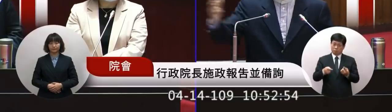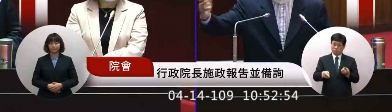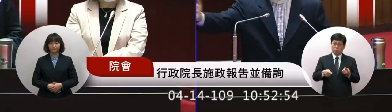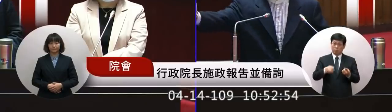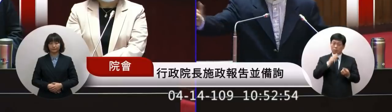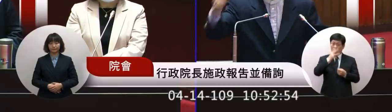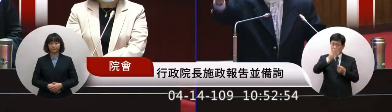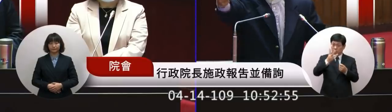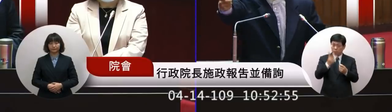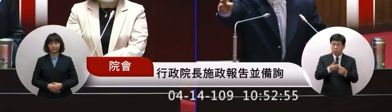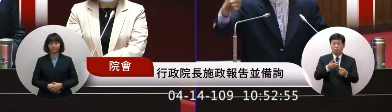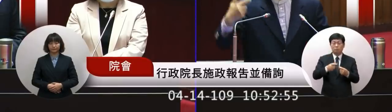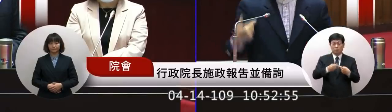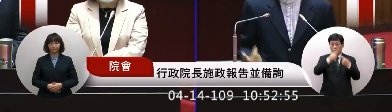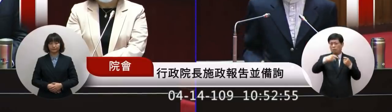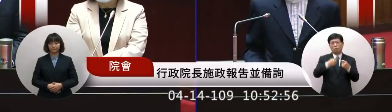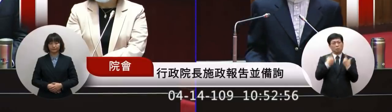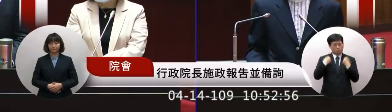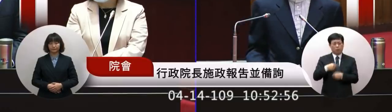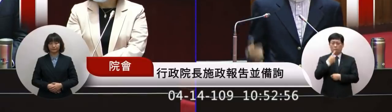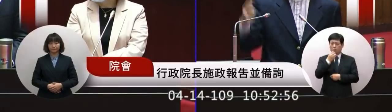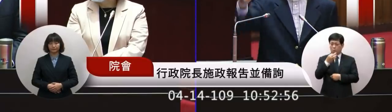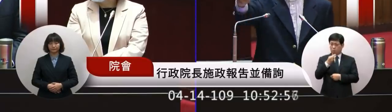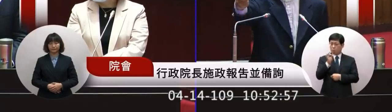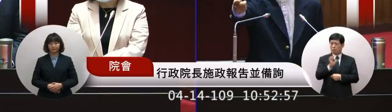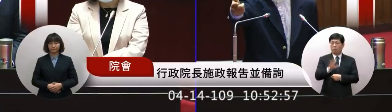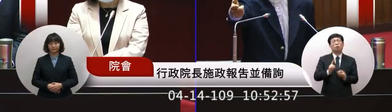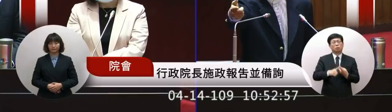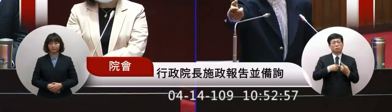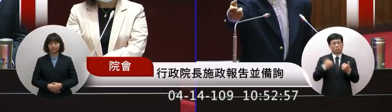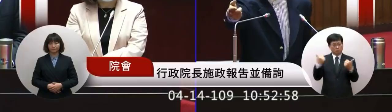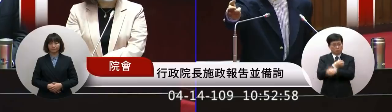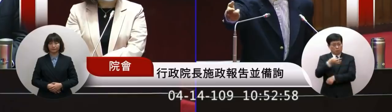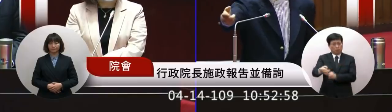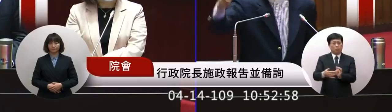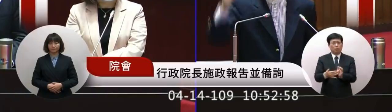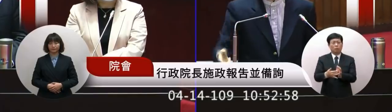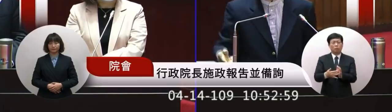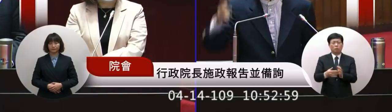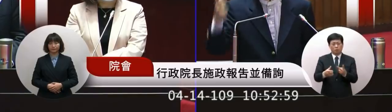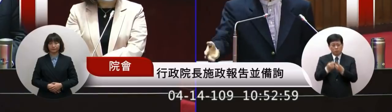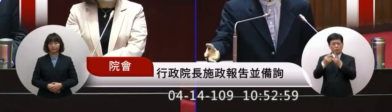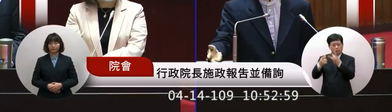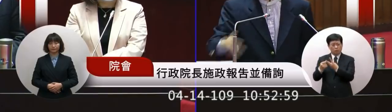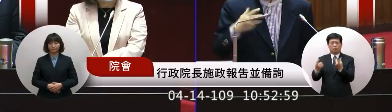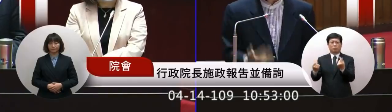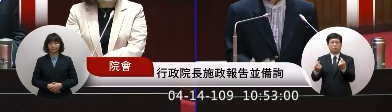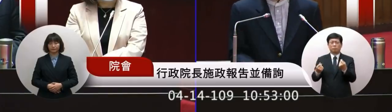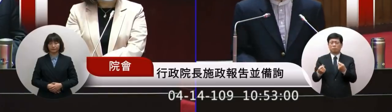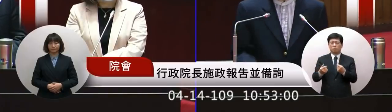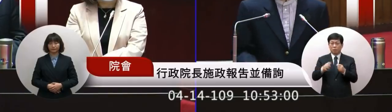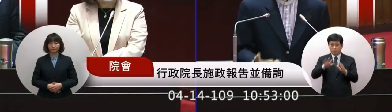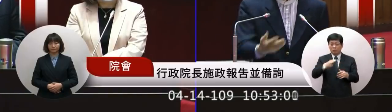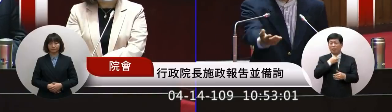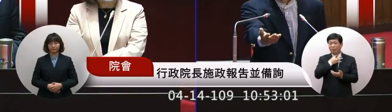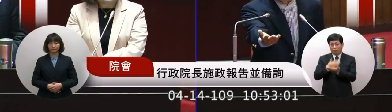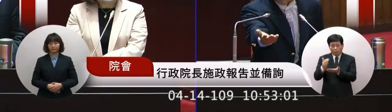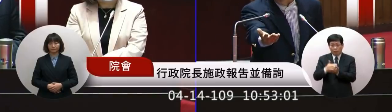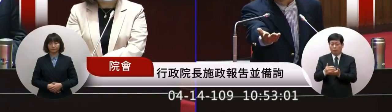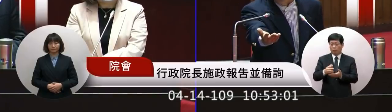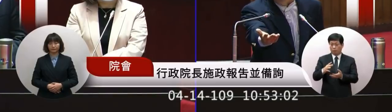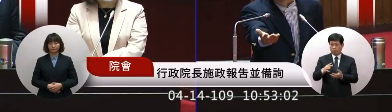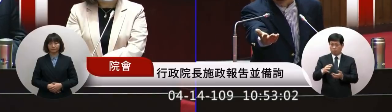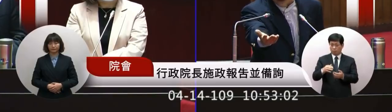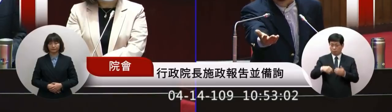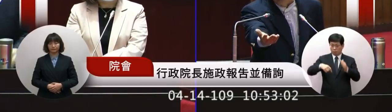像我咧，三年，你第一年就零利率啊，第一年你退掉啊，对不对？啊，第二年、第三年，即摆你纾困，有可能